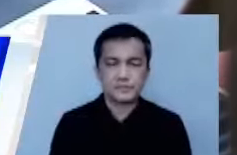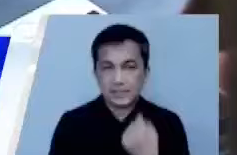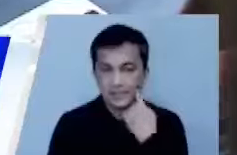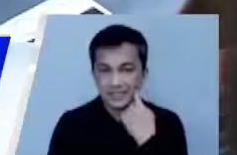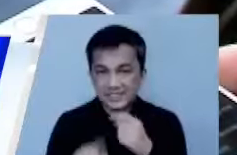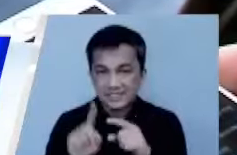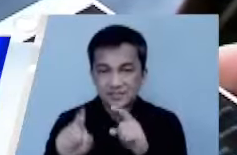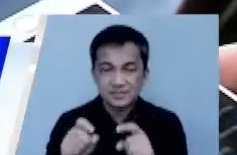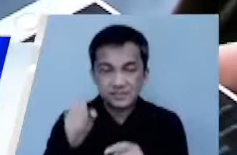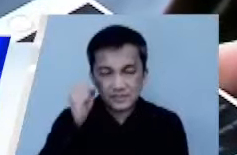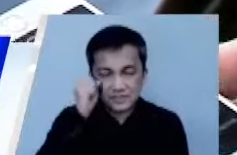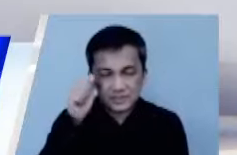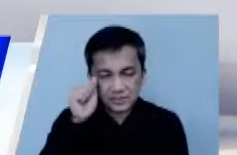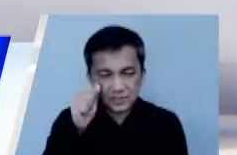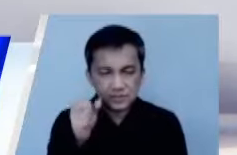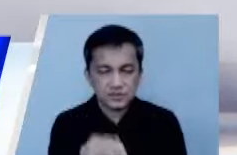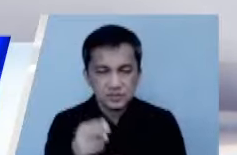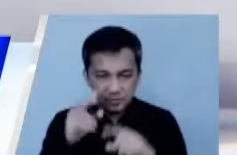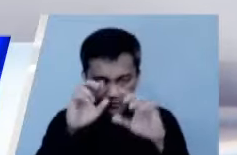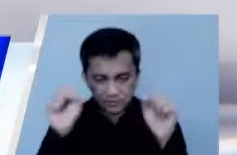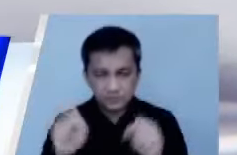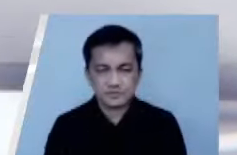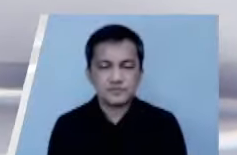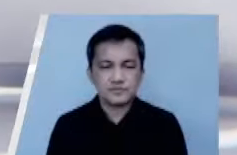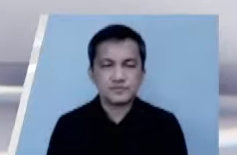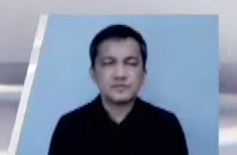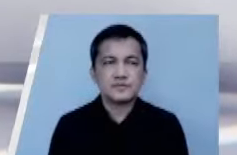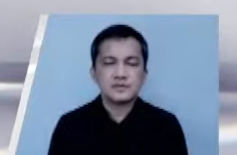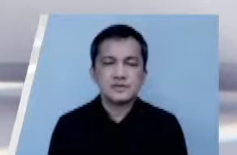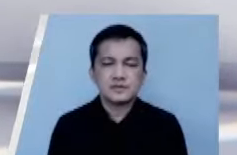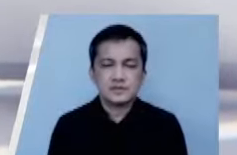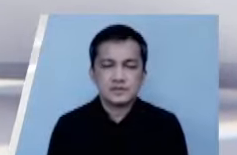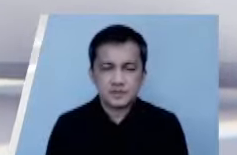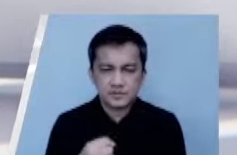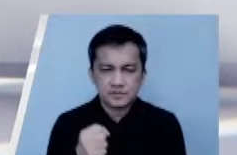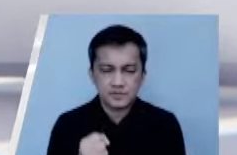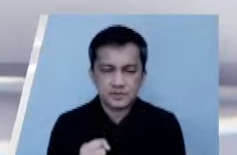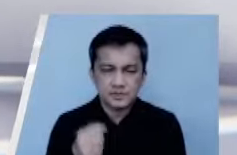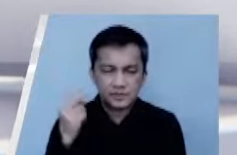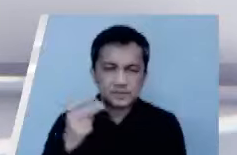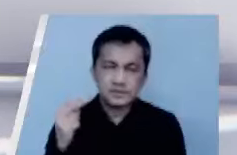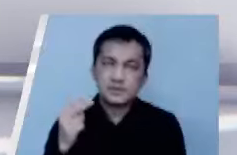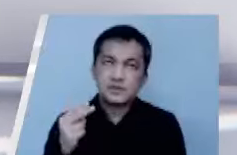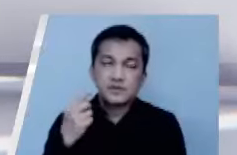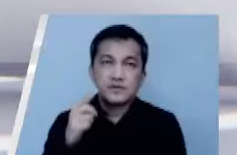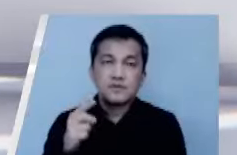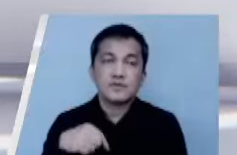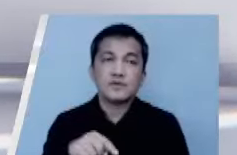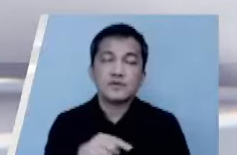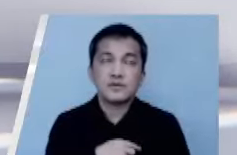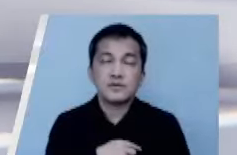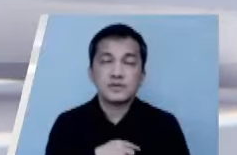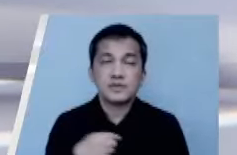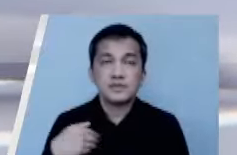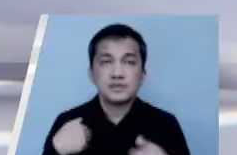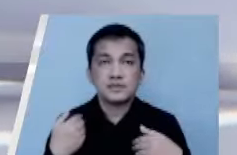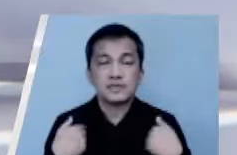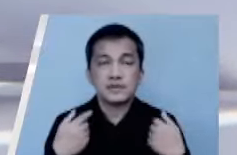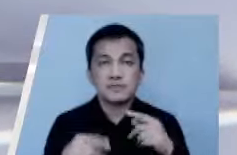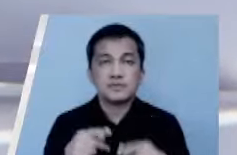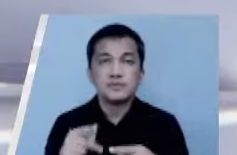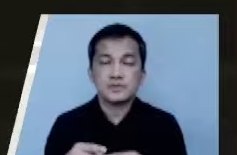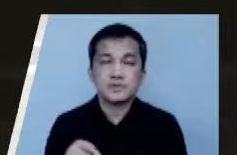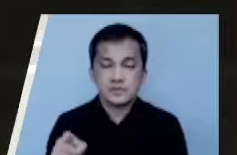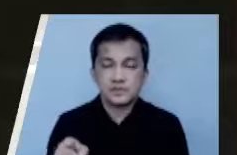tungkol sa utos ito ng Pangulo making history interesting for for our people learn the